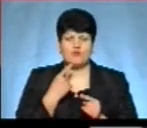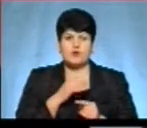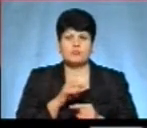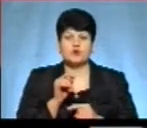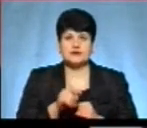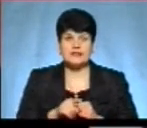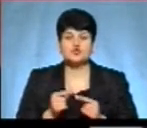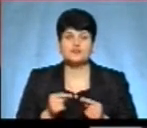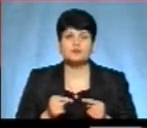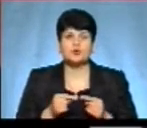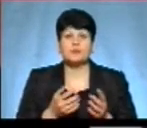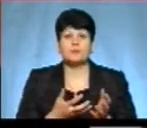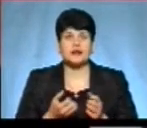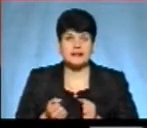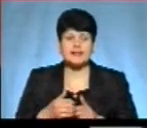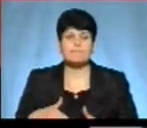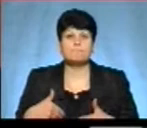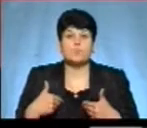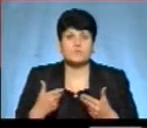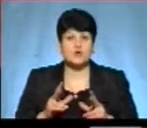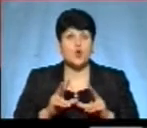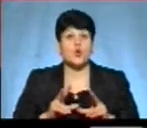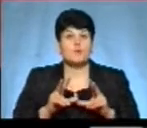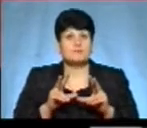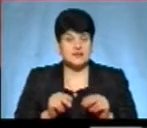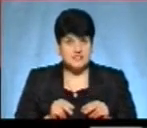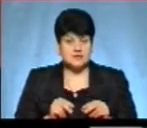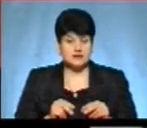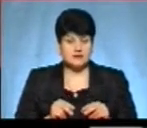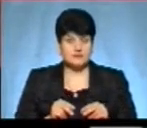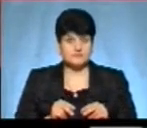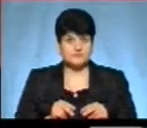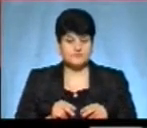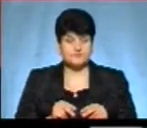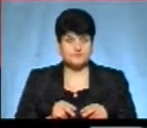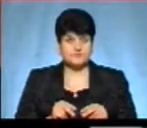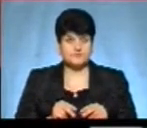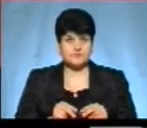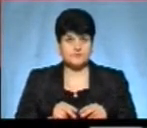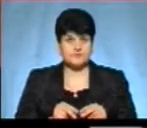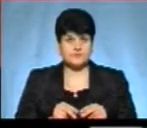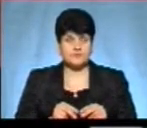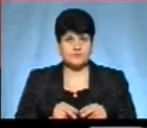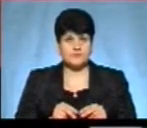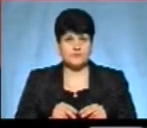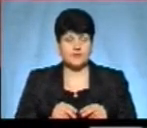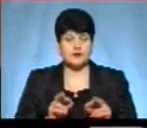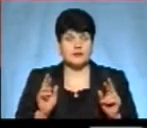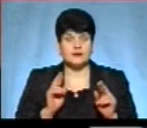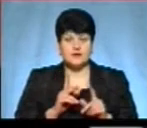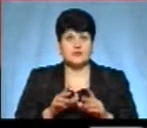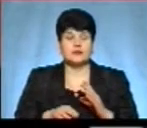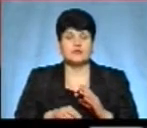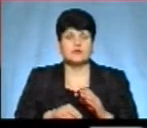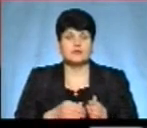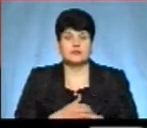відповідно про прийняття пропозиції, обіцянки або одержання виборцем певних, скажімо так, неправомірної вигоди для себе